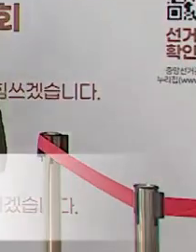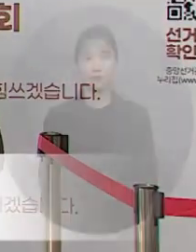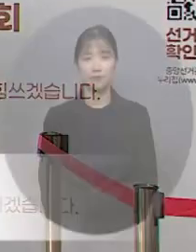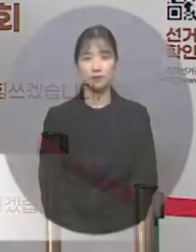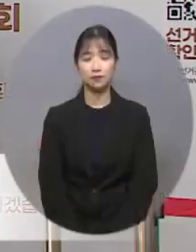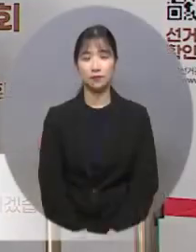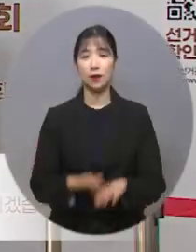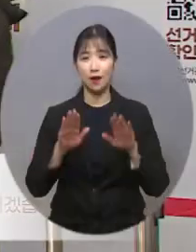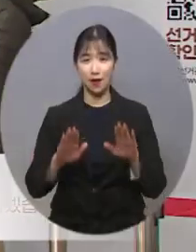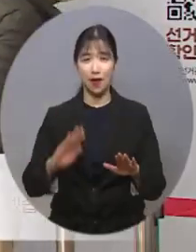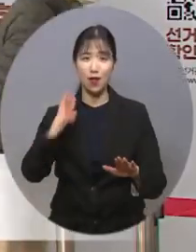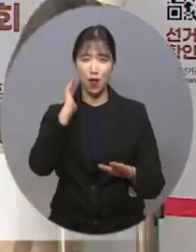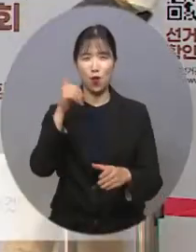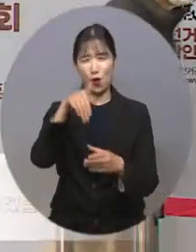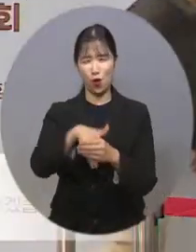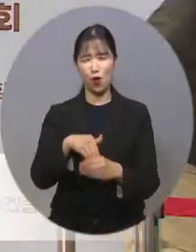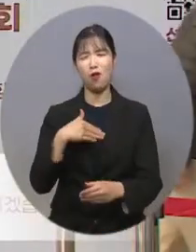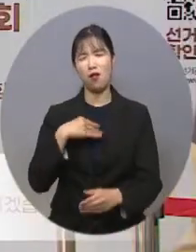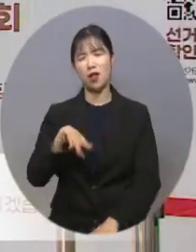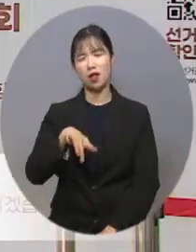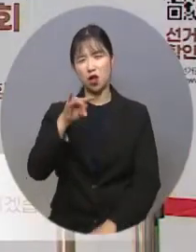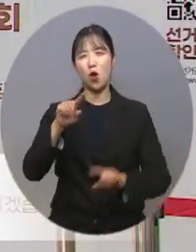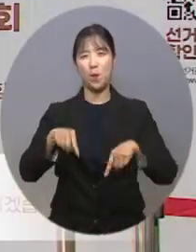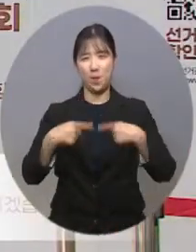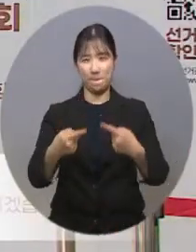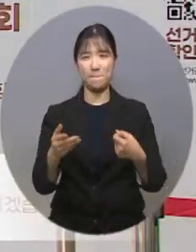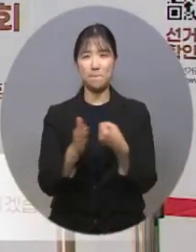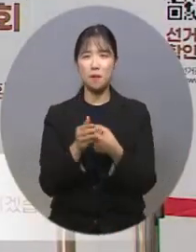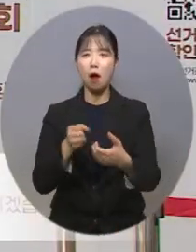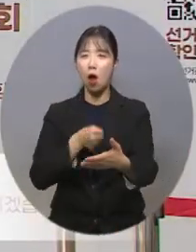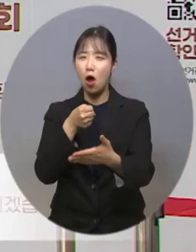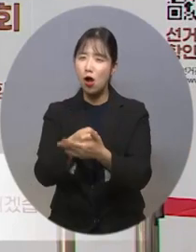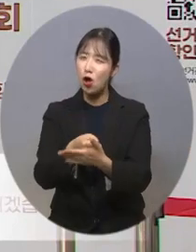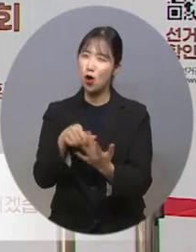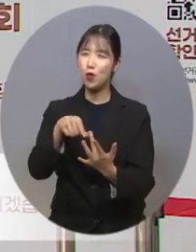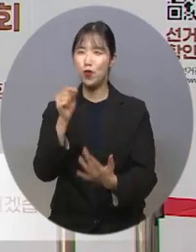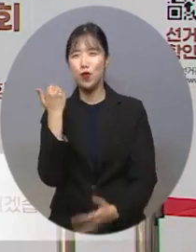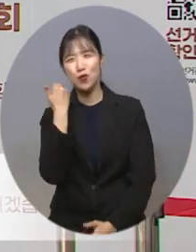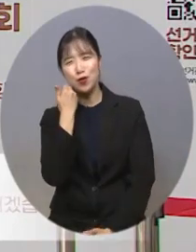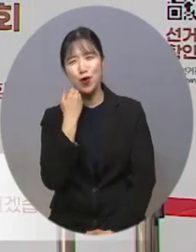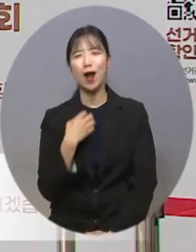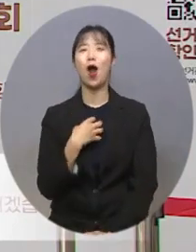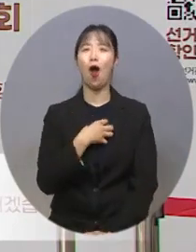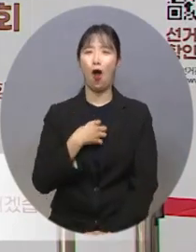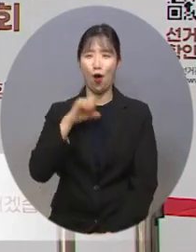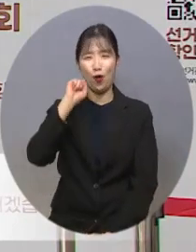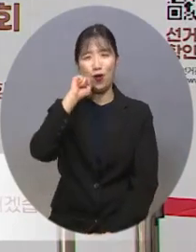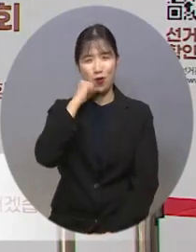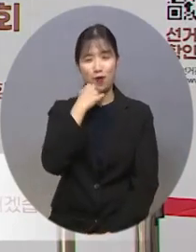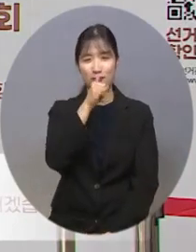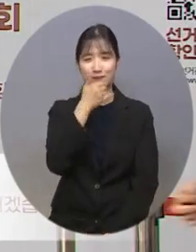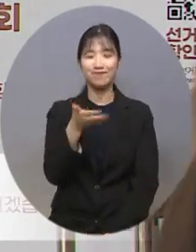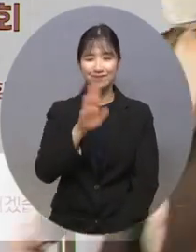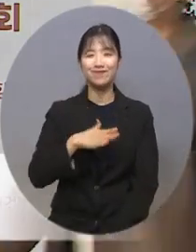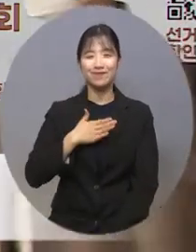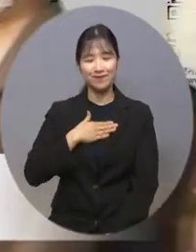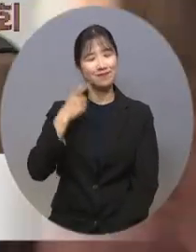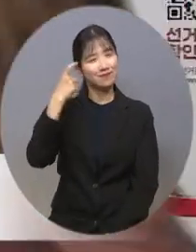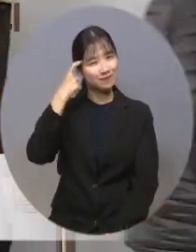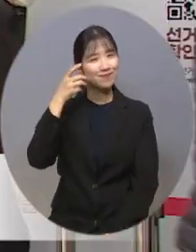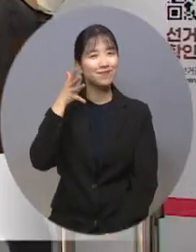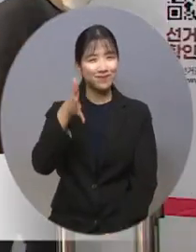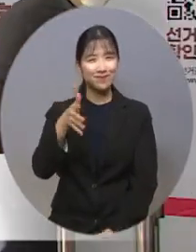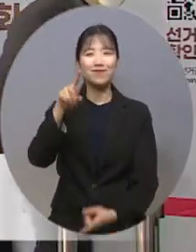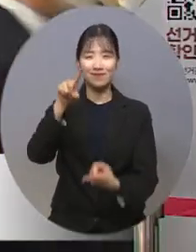이번이 대통령 투표 처음이라서 생각보다 결정하는 게 좀 어려웠는데 그래도 소신대로 잘 투표한 것